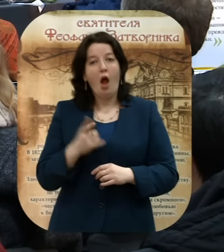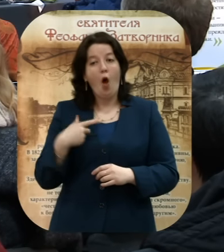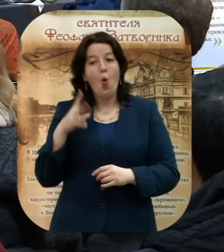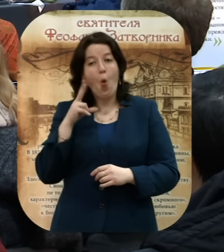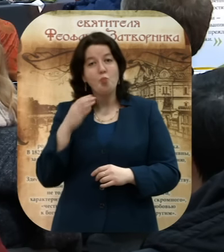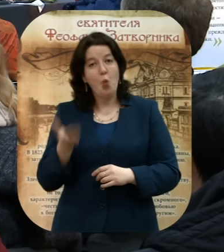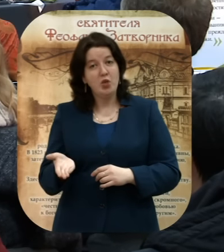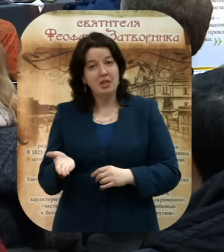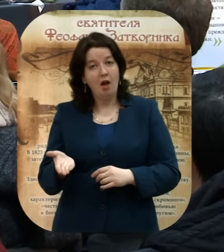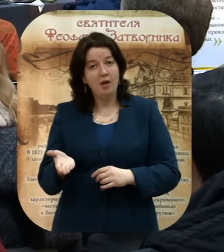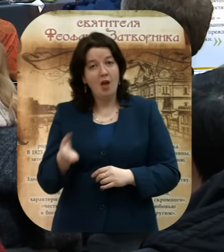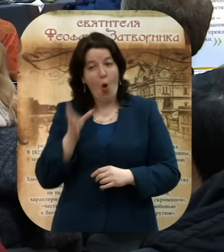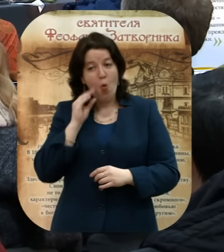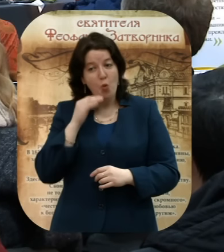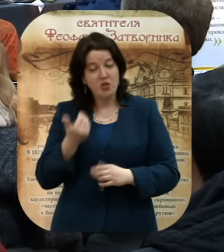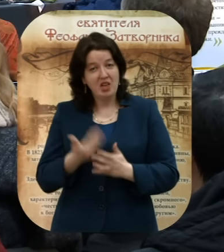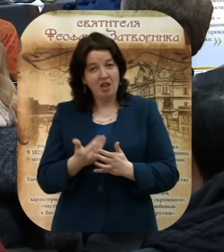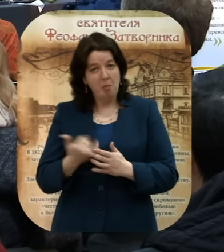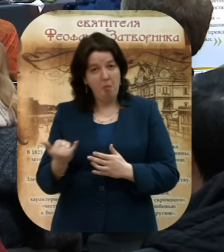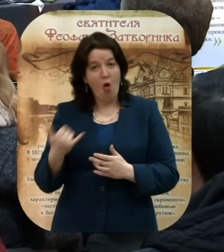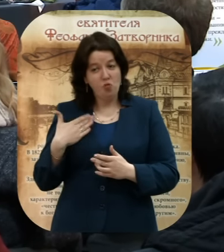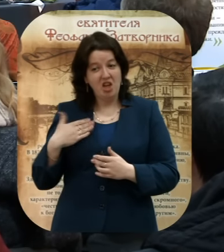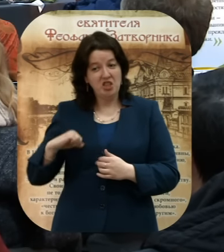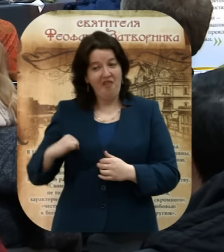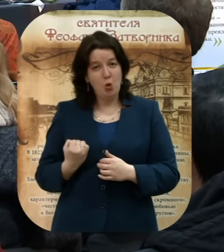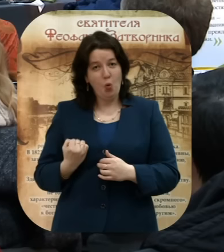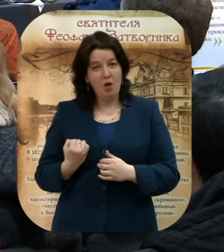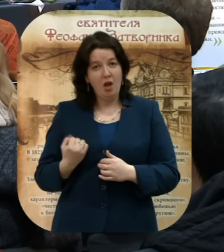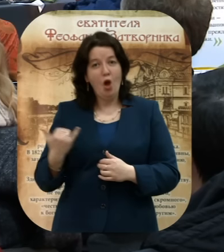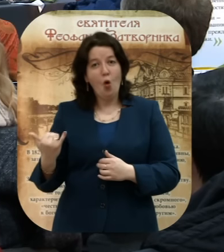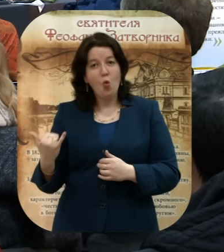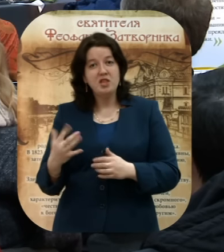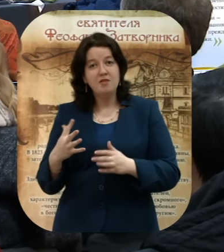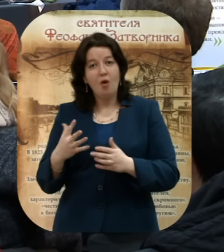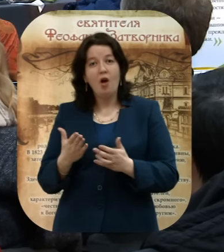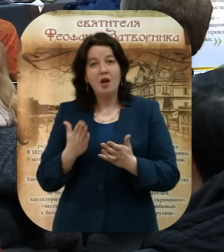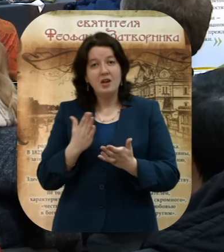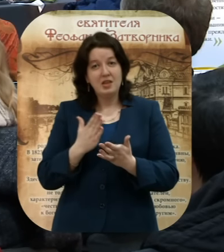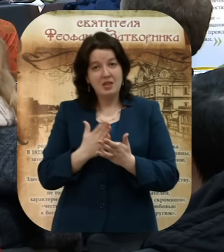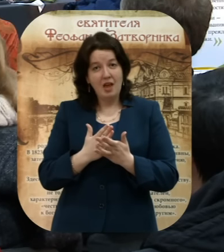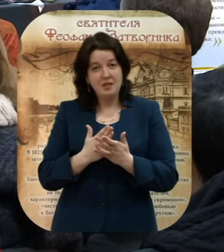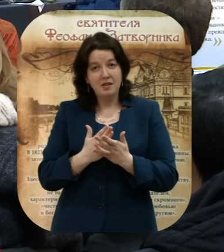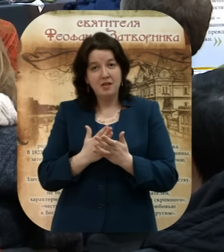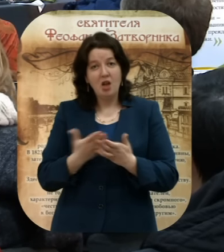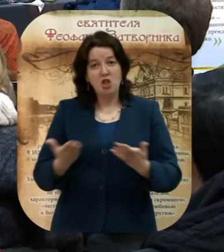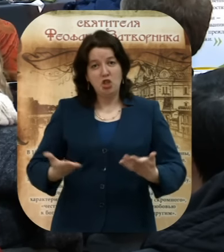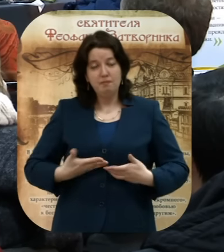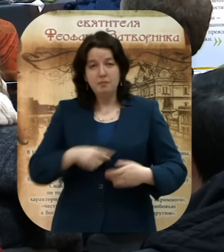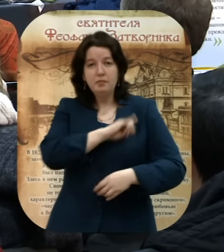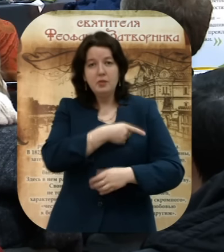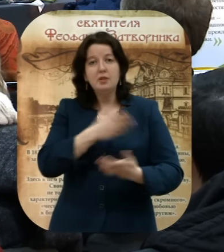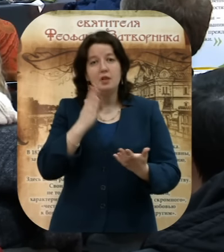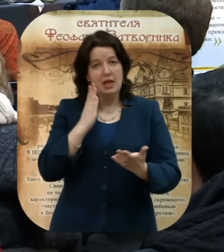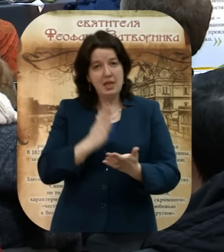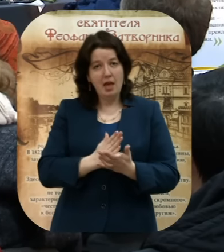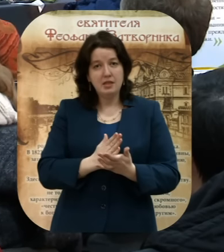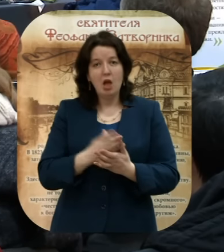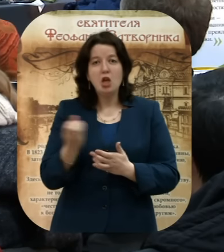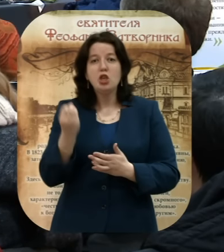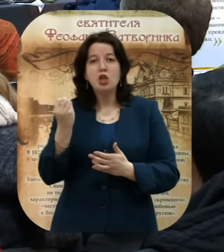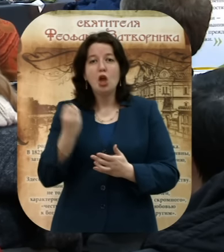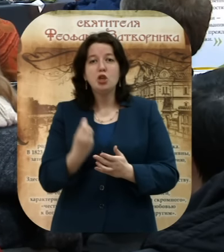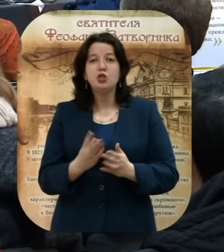песика уже, у этого песика нашего друга, у него и растительная же, естественно, это жизненная сила, которая растет. И